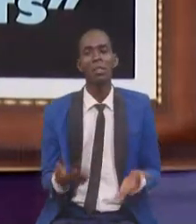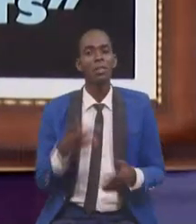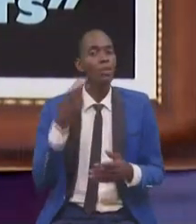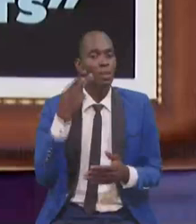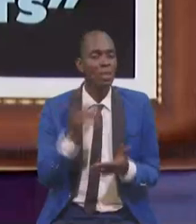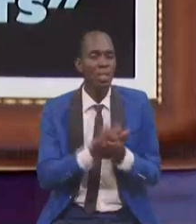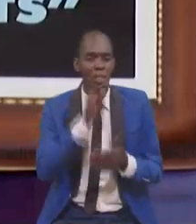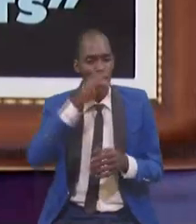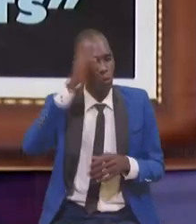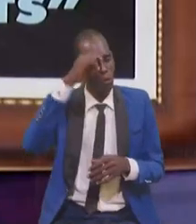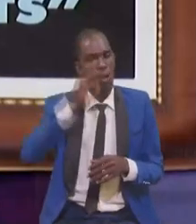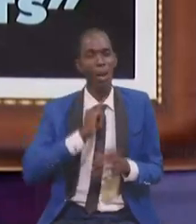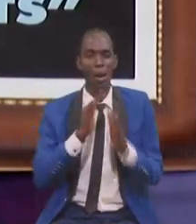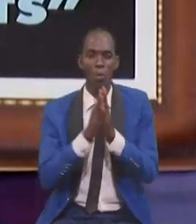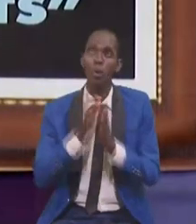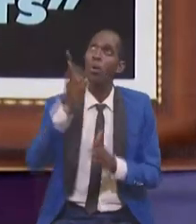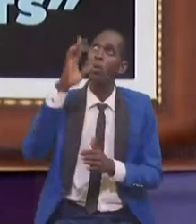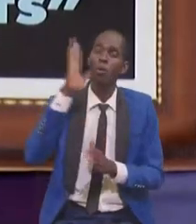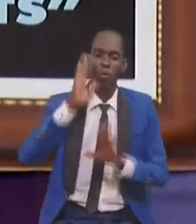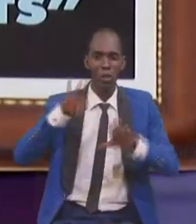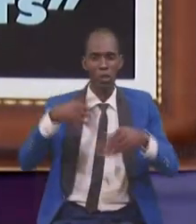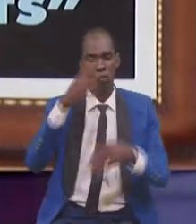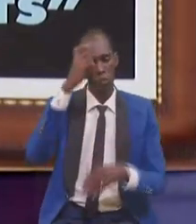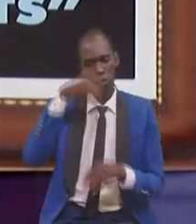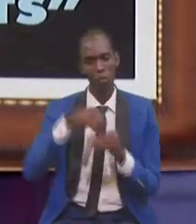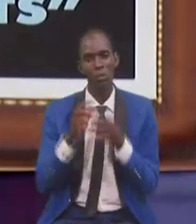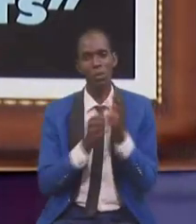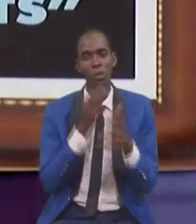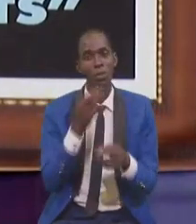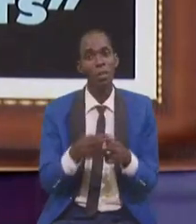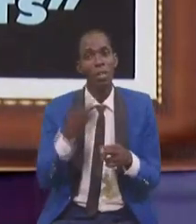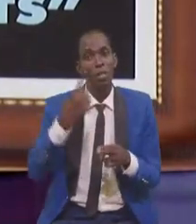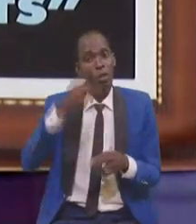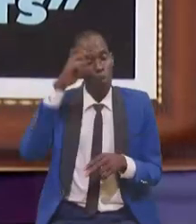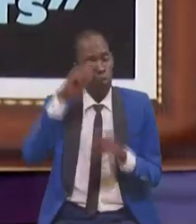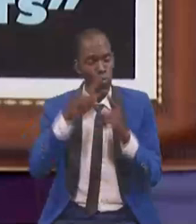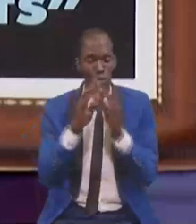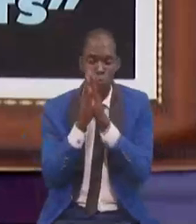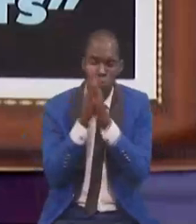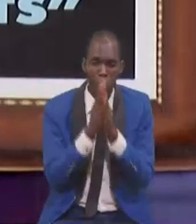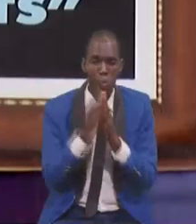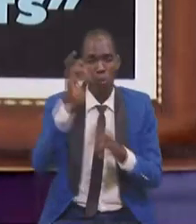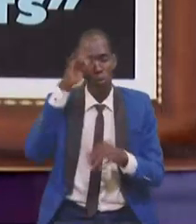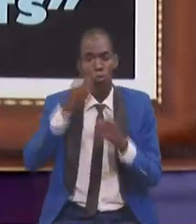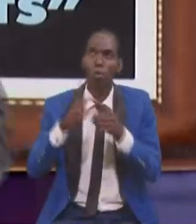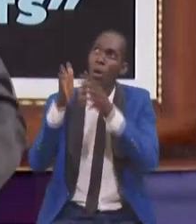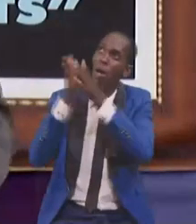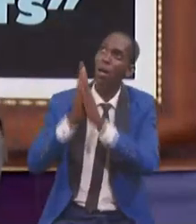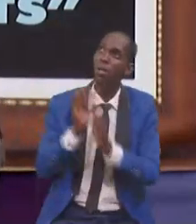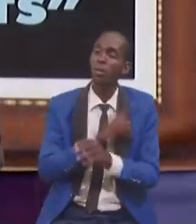c'est la sagesse. Le Seigneur vous donnera la sagesse. La sagesse pour prier. La sagesse pour demander au